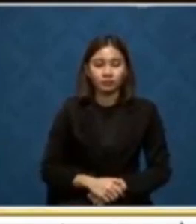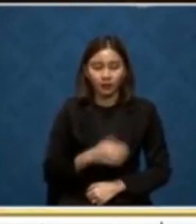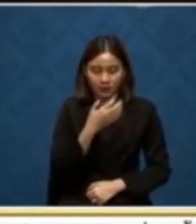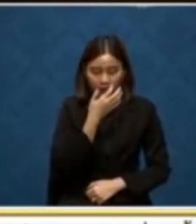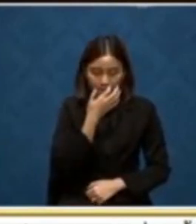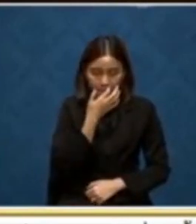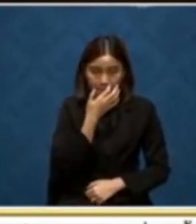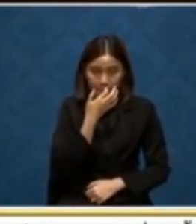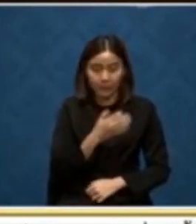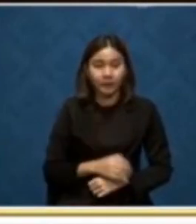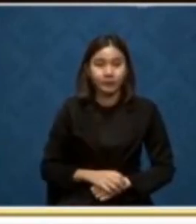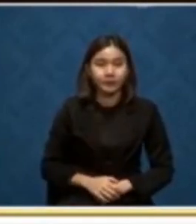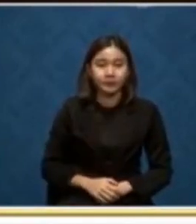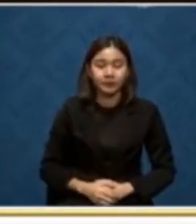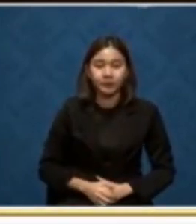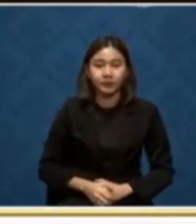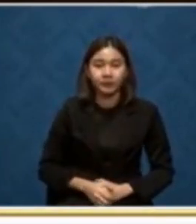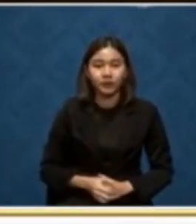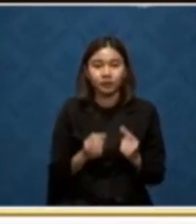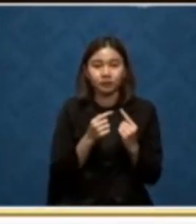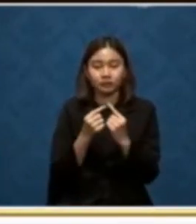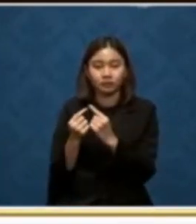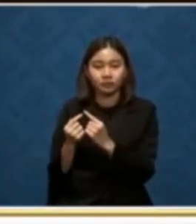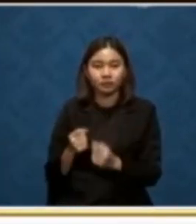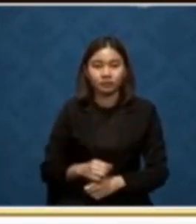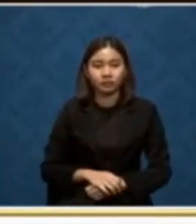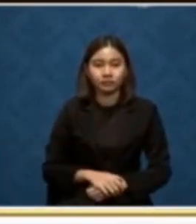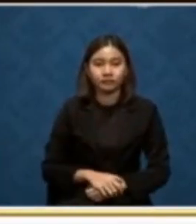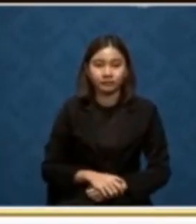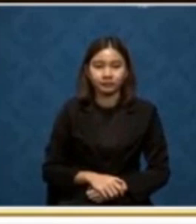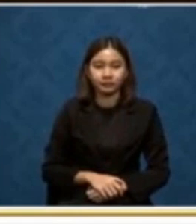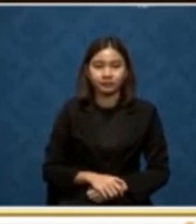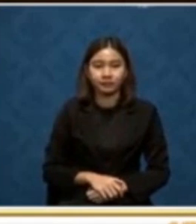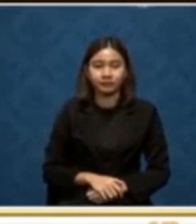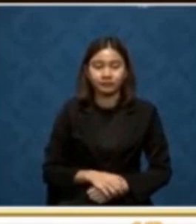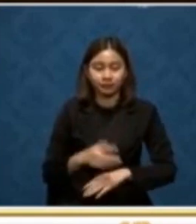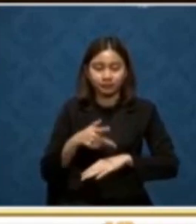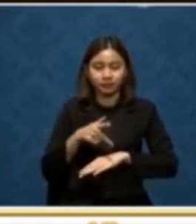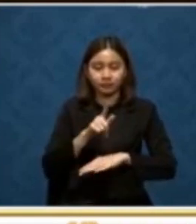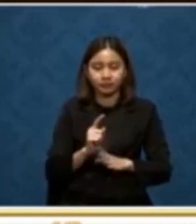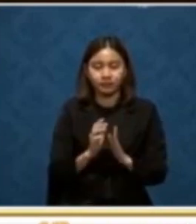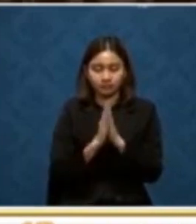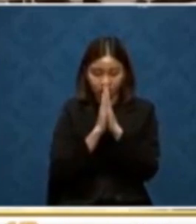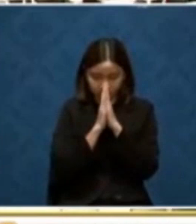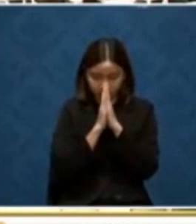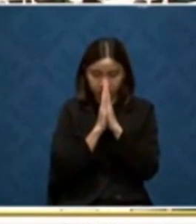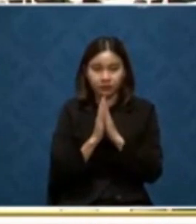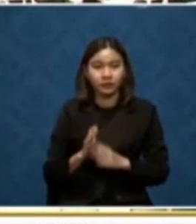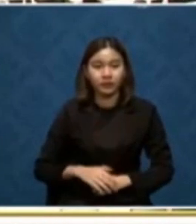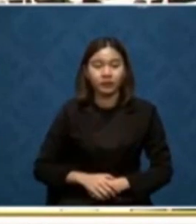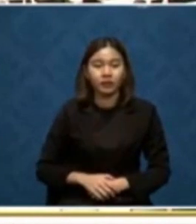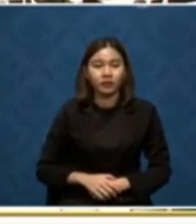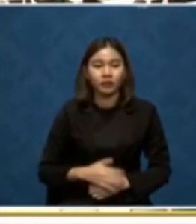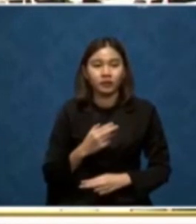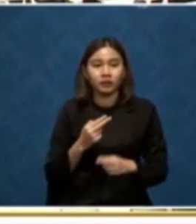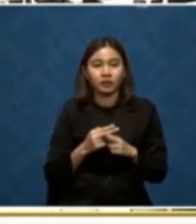ไปขอเชิญคุณกาญจนีโอภาสรังสรรค์ครับ กราบเรียนท่านประธานสภาที่เคารพดิ